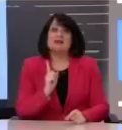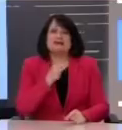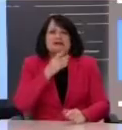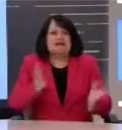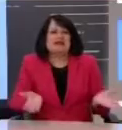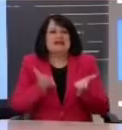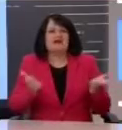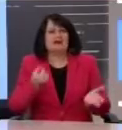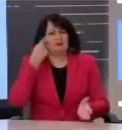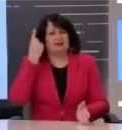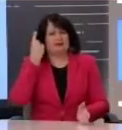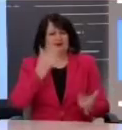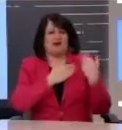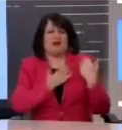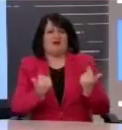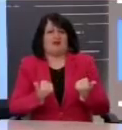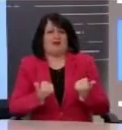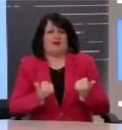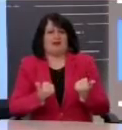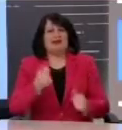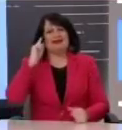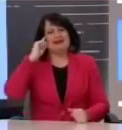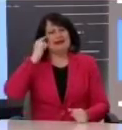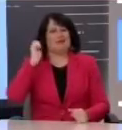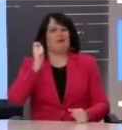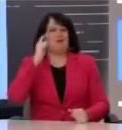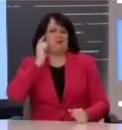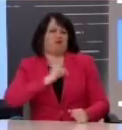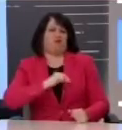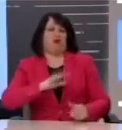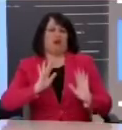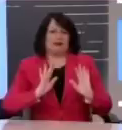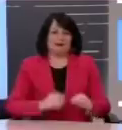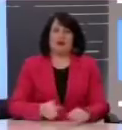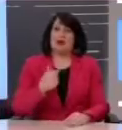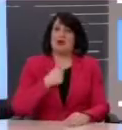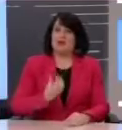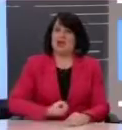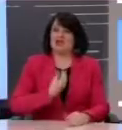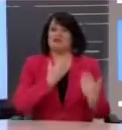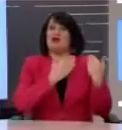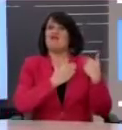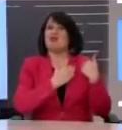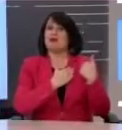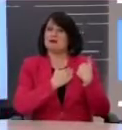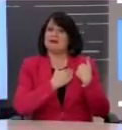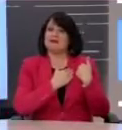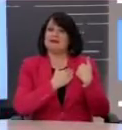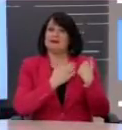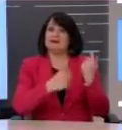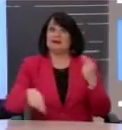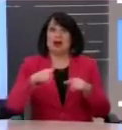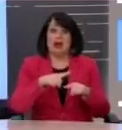επιπολαιότητα, ανευθυνότητα και μικροκομματική σκοπιμότητα. Εμείς με αίσθημα ευθύνης απέναντι στη